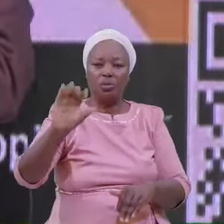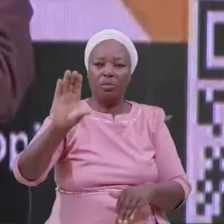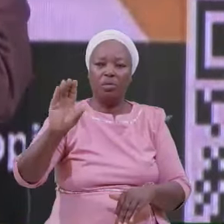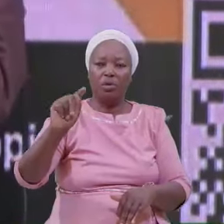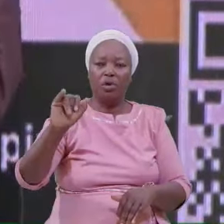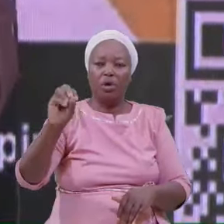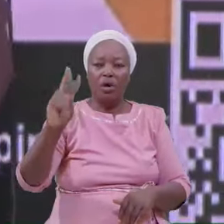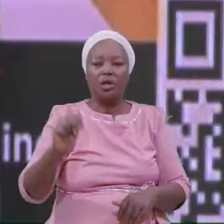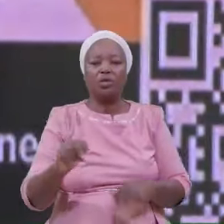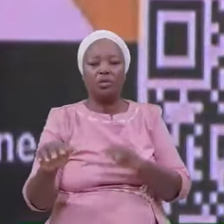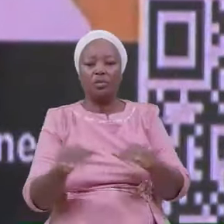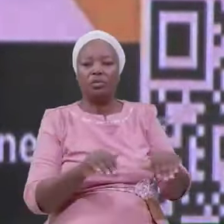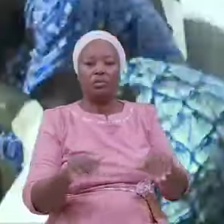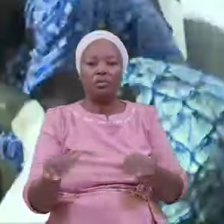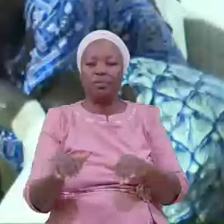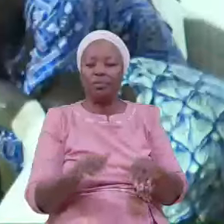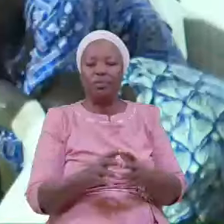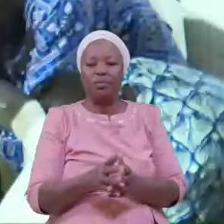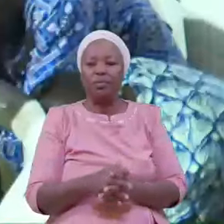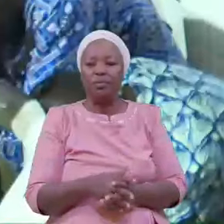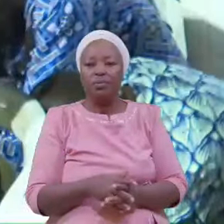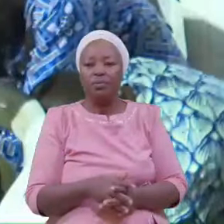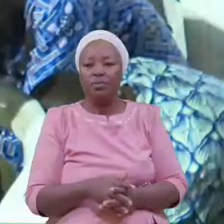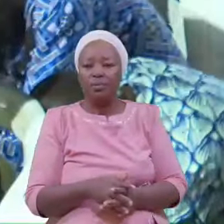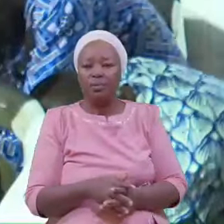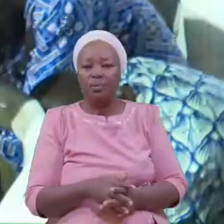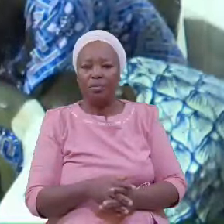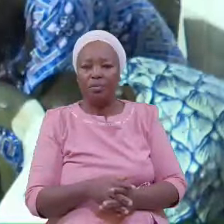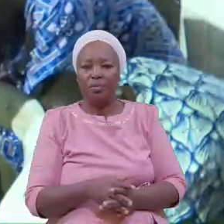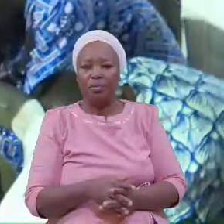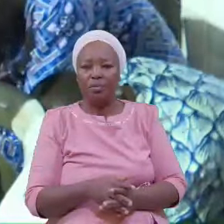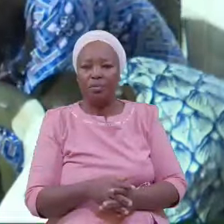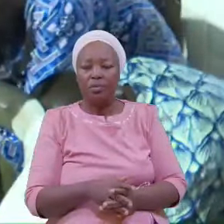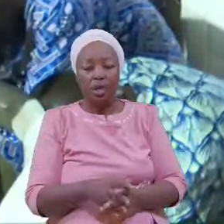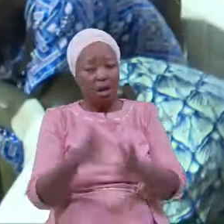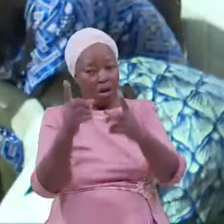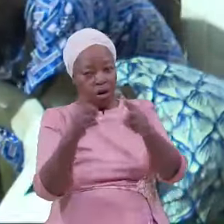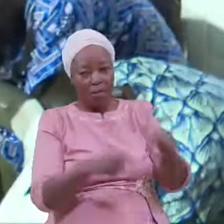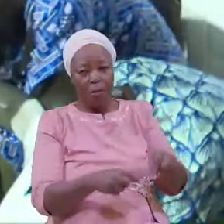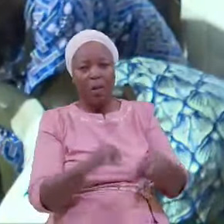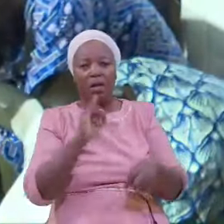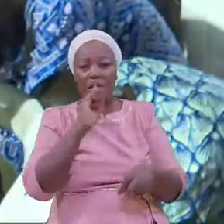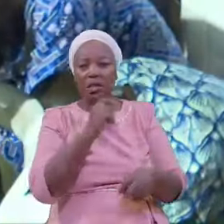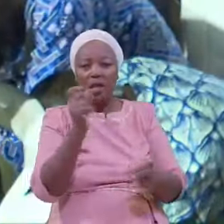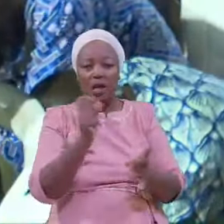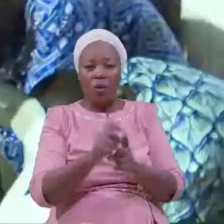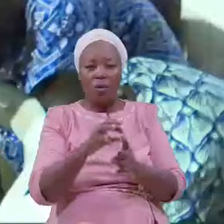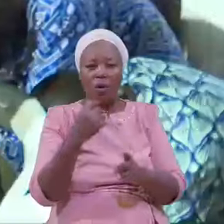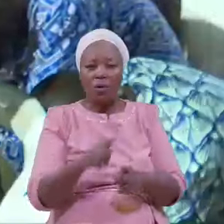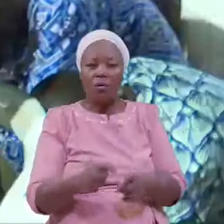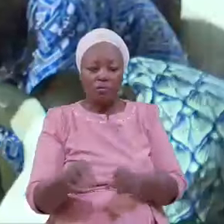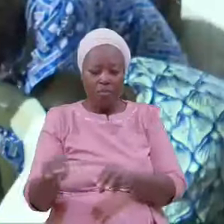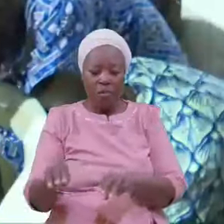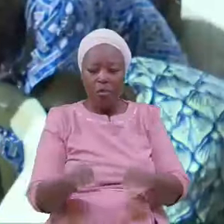Ang paglapit ay isang pagkilos. Come is a word of motion. Halikayo,